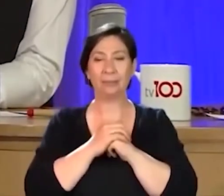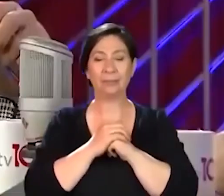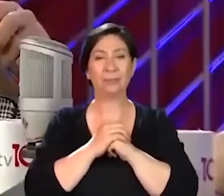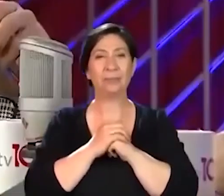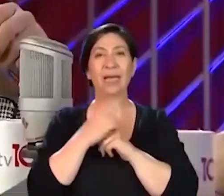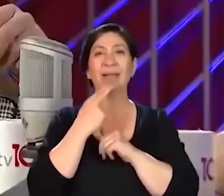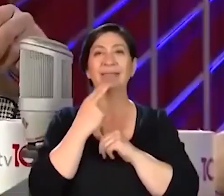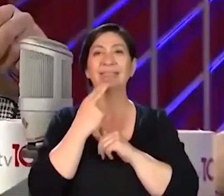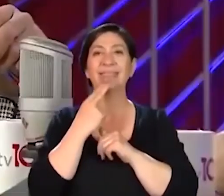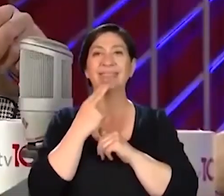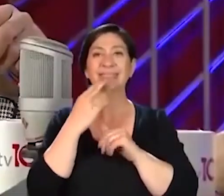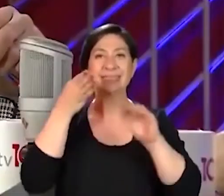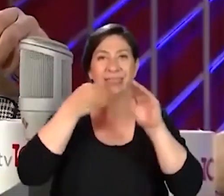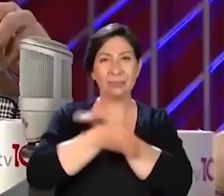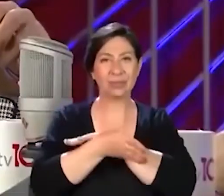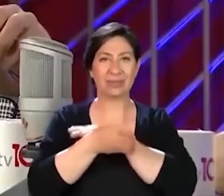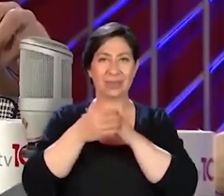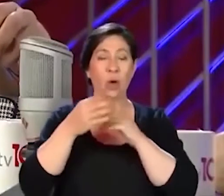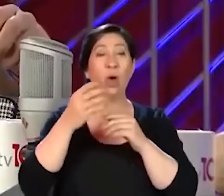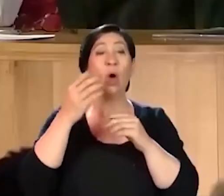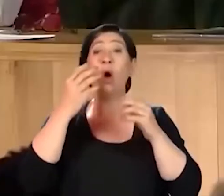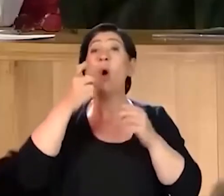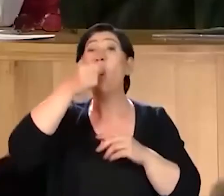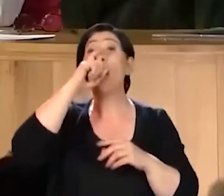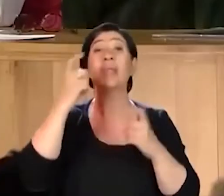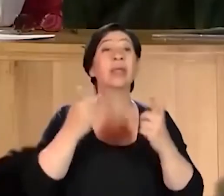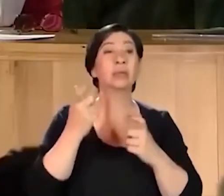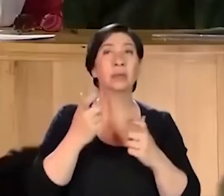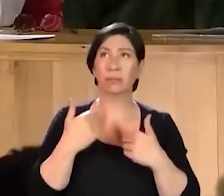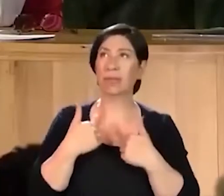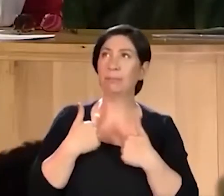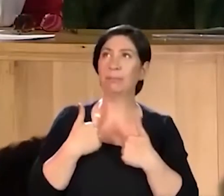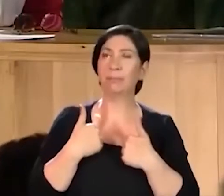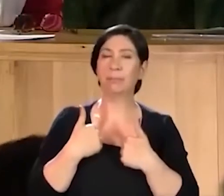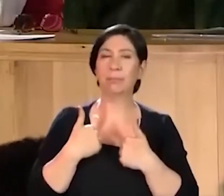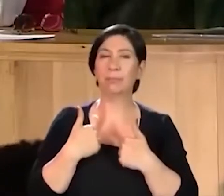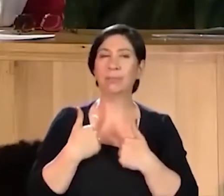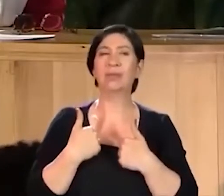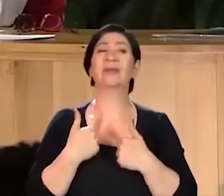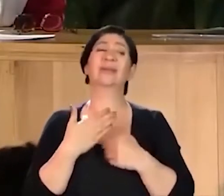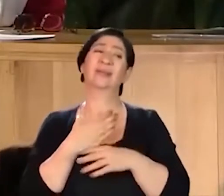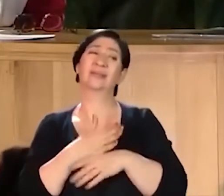kadın girmişti stüdyodan içeri Okan bayülgenlerde dedim ki benim gerçekten